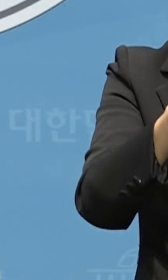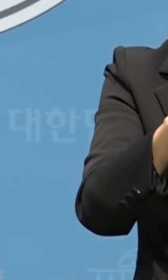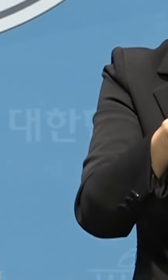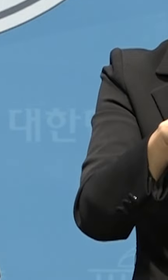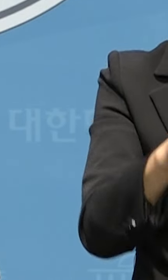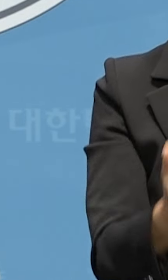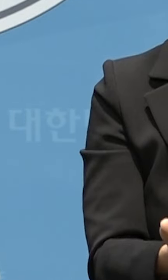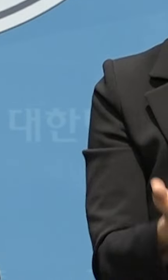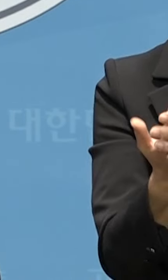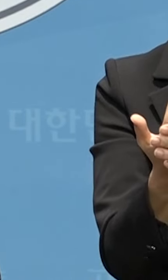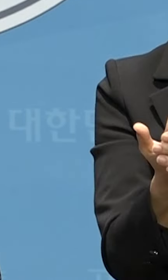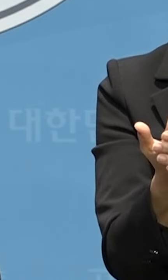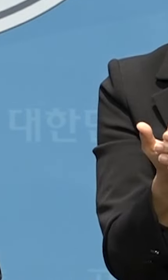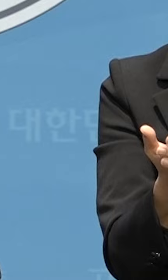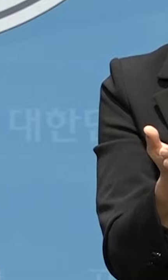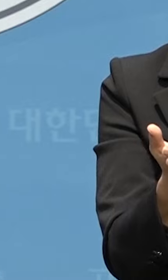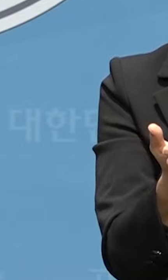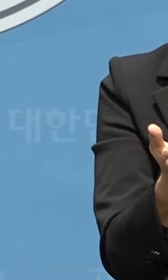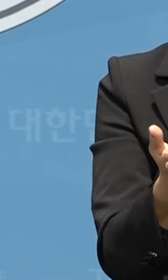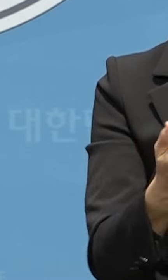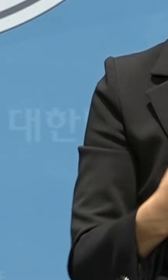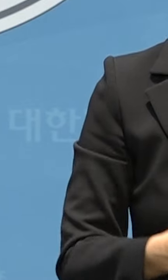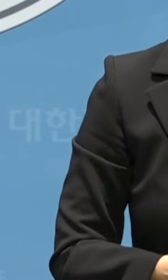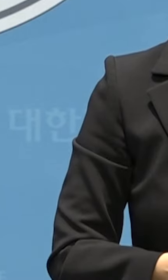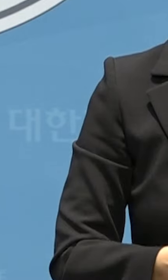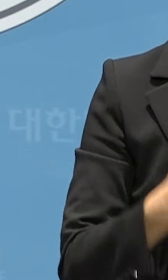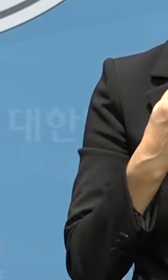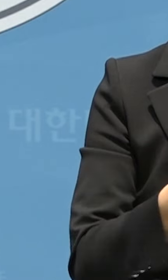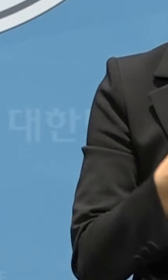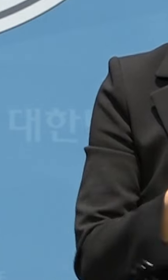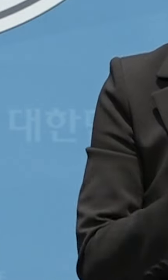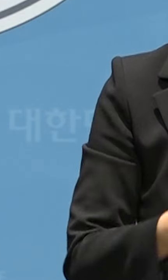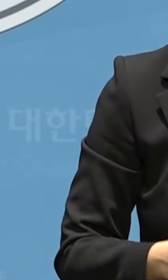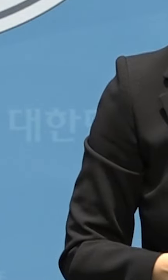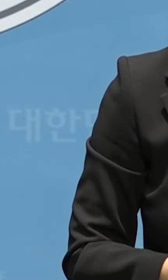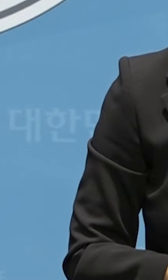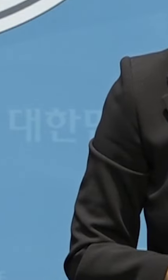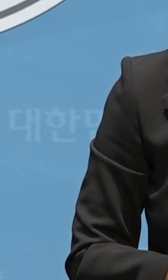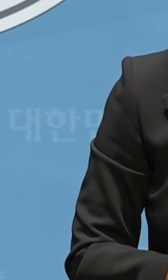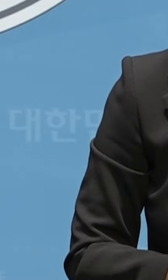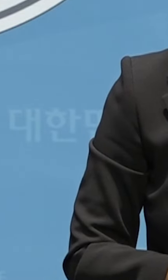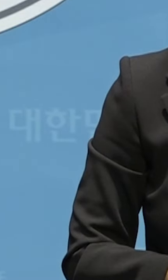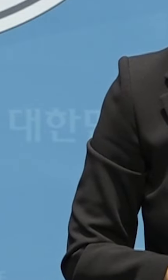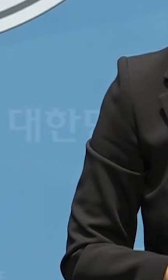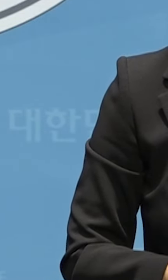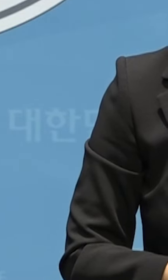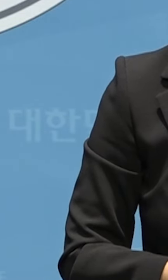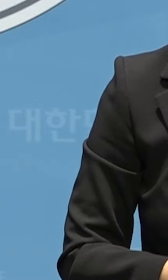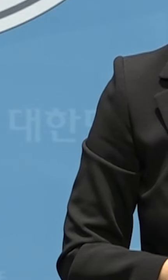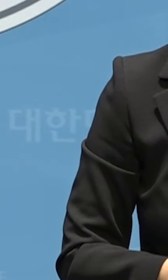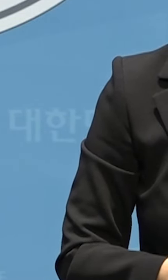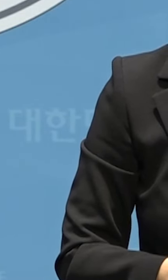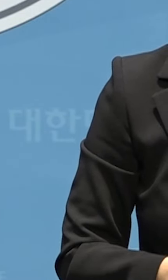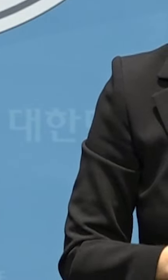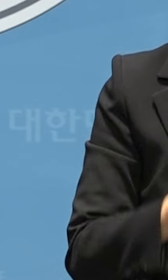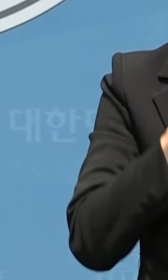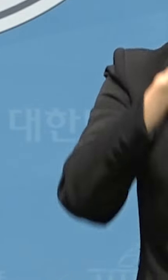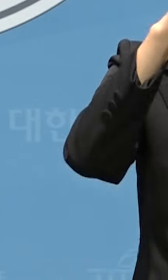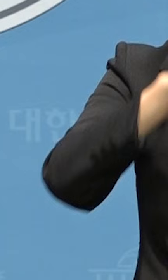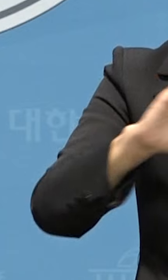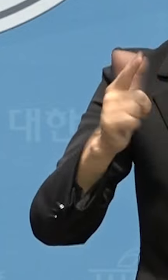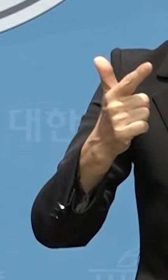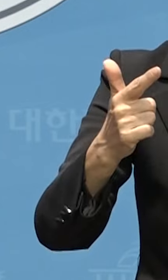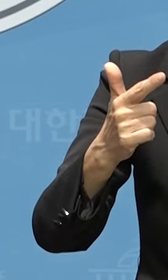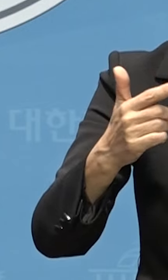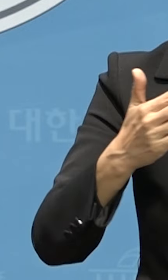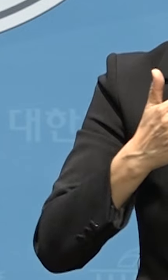대해서는 그 관계자에 대해서 유감스럽고 안타깝습니다. 그러나 진술도 없는 상황에서 어떻게든